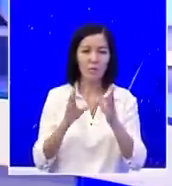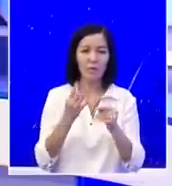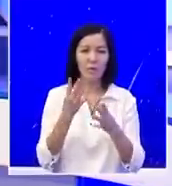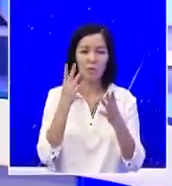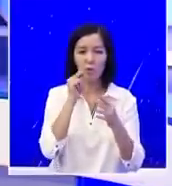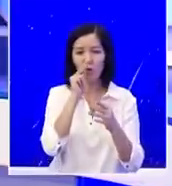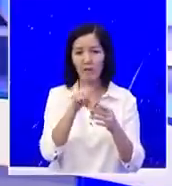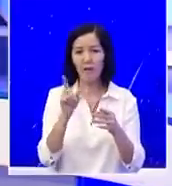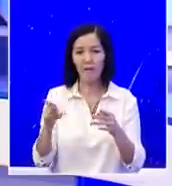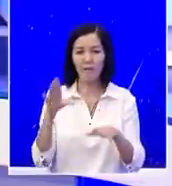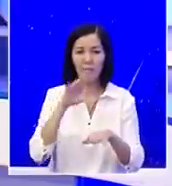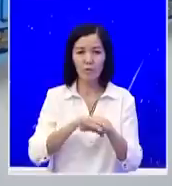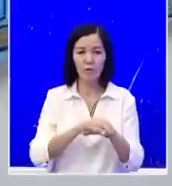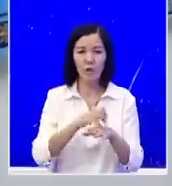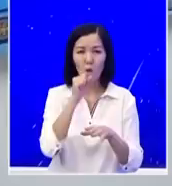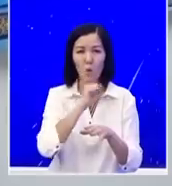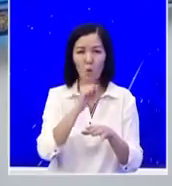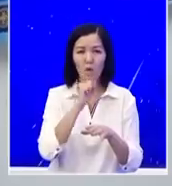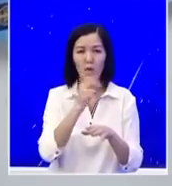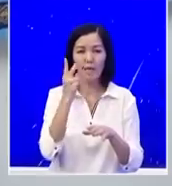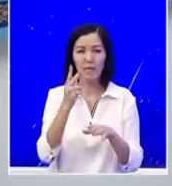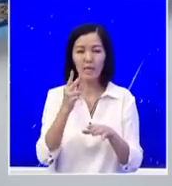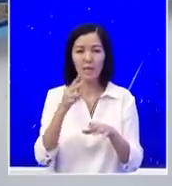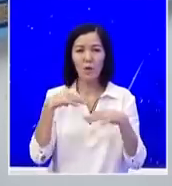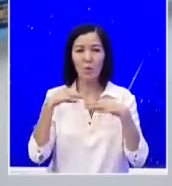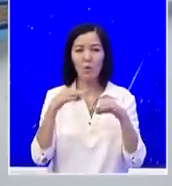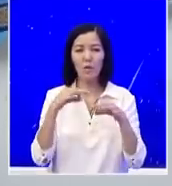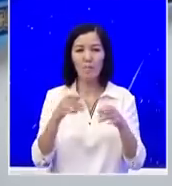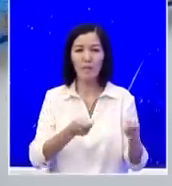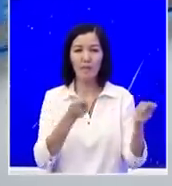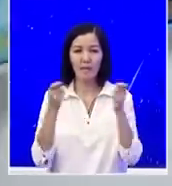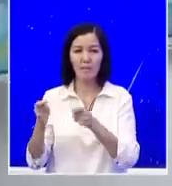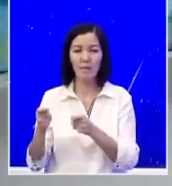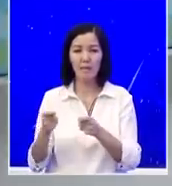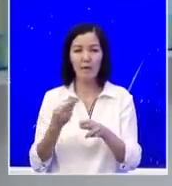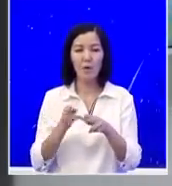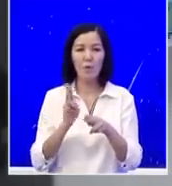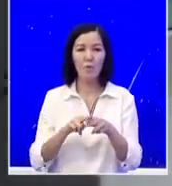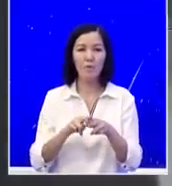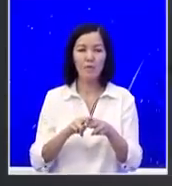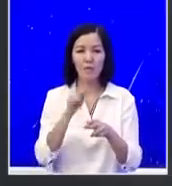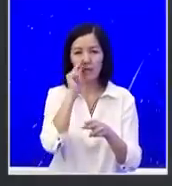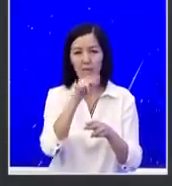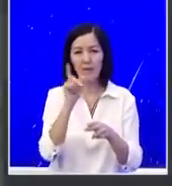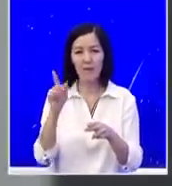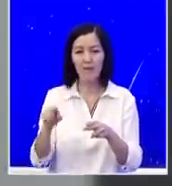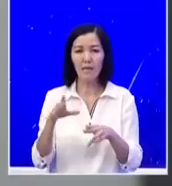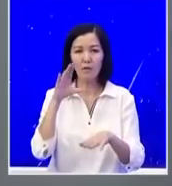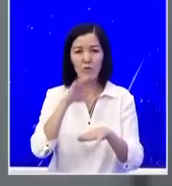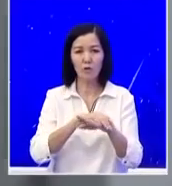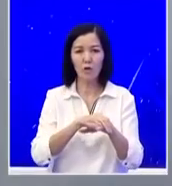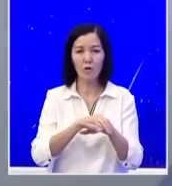күдікті қолға түсті. Олар ұрланған олжаны 2 жеңіл көлікпен тасымалдаған. Осы ретте мамандар күдіктілерге арнайы тұзақ